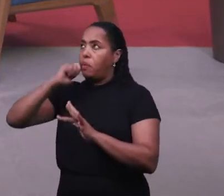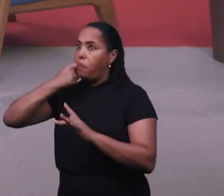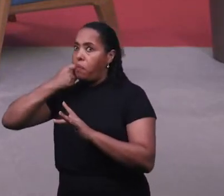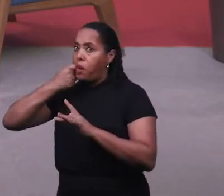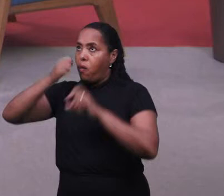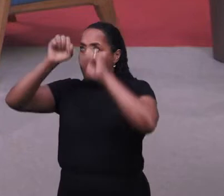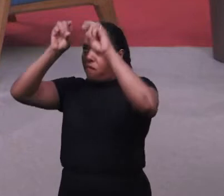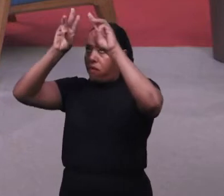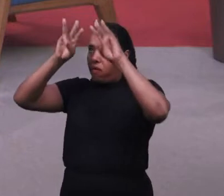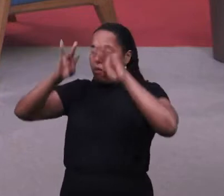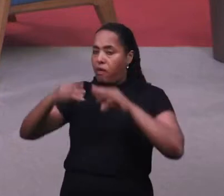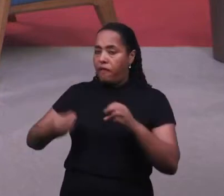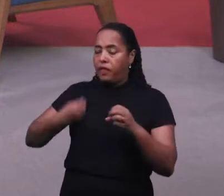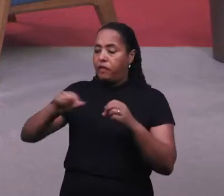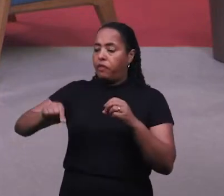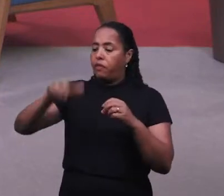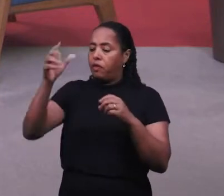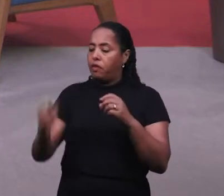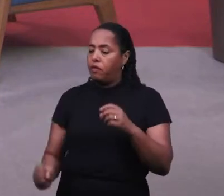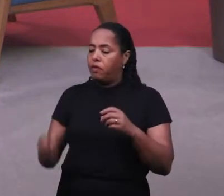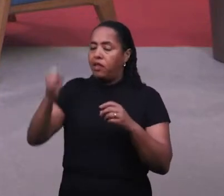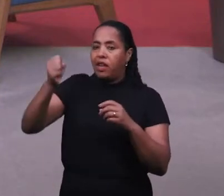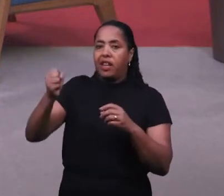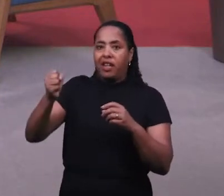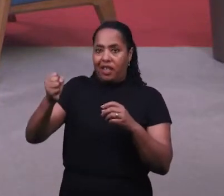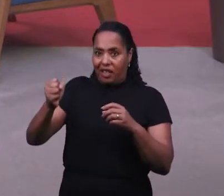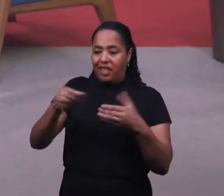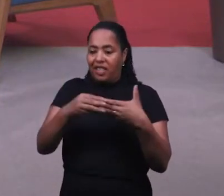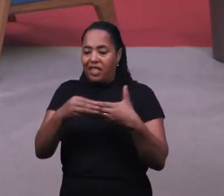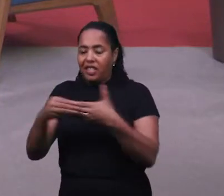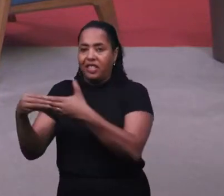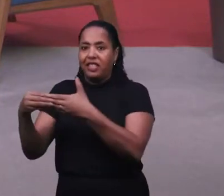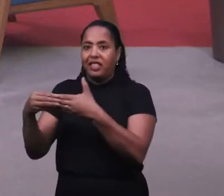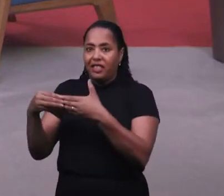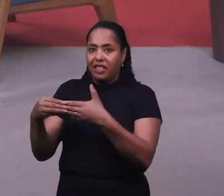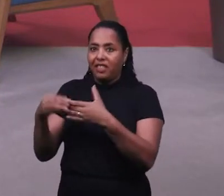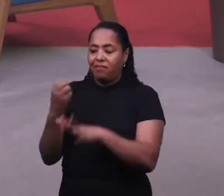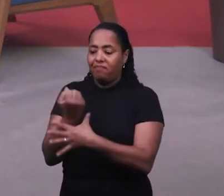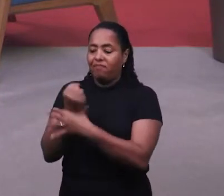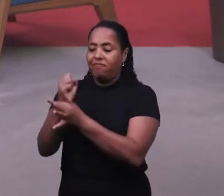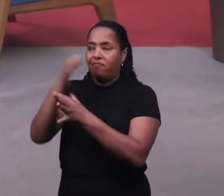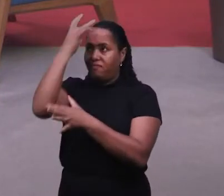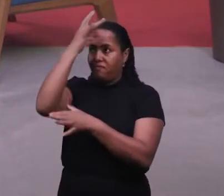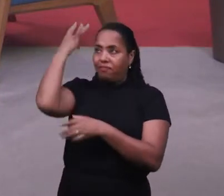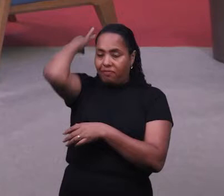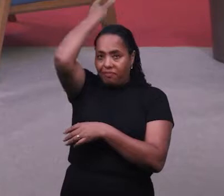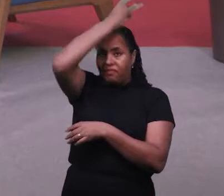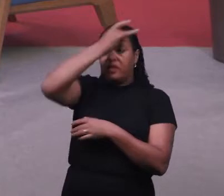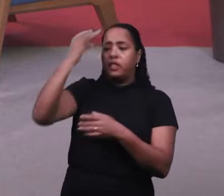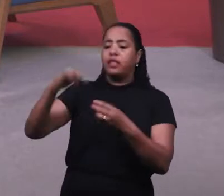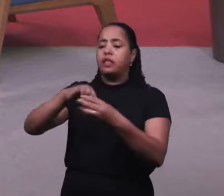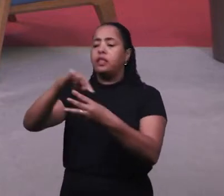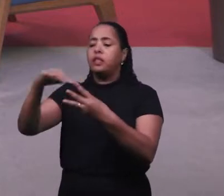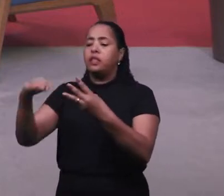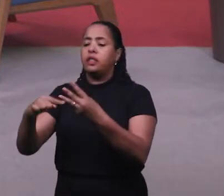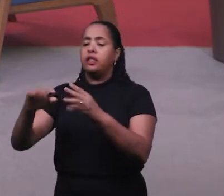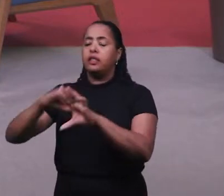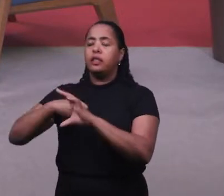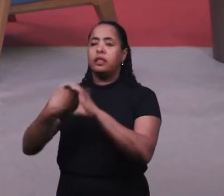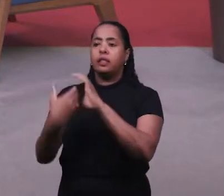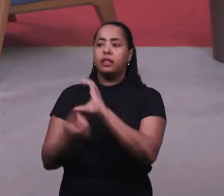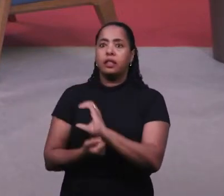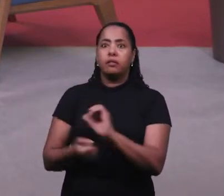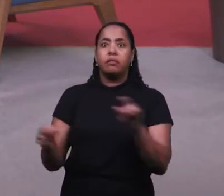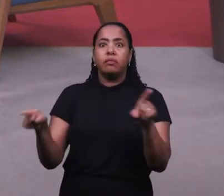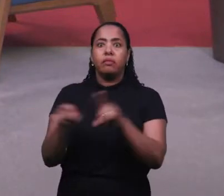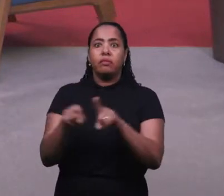comme le pain vivant qui est descendu du ciel, la verge d'Aaron montre la direction assuré du Saint-Esprit, n'est-ce pas,